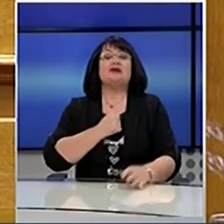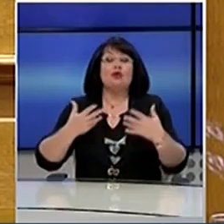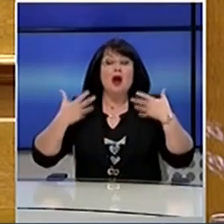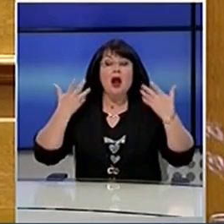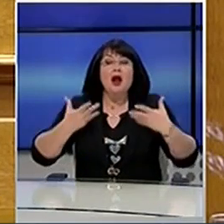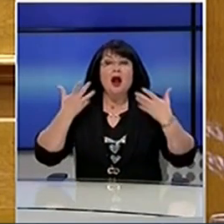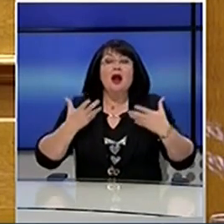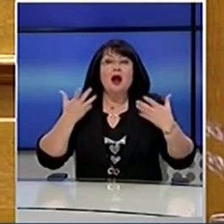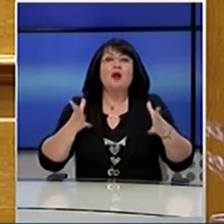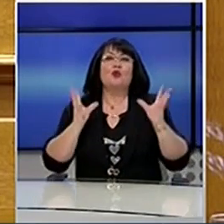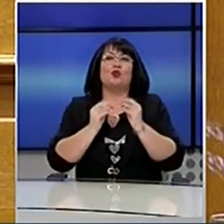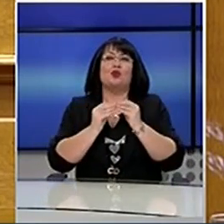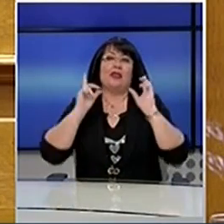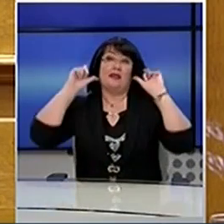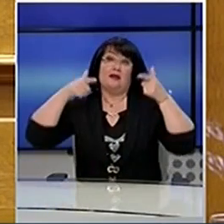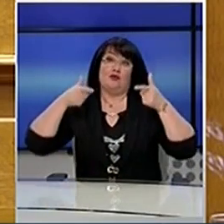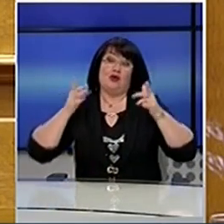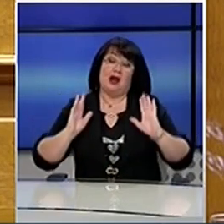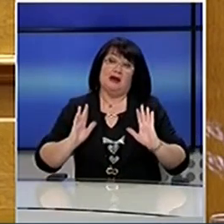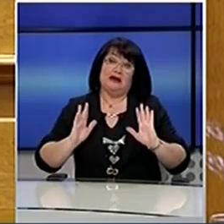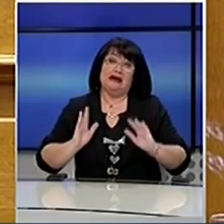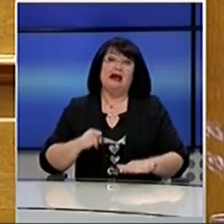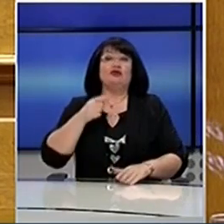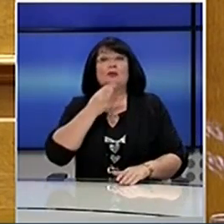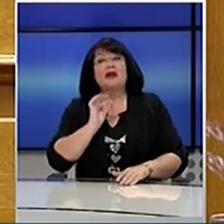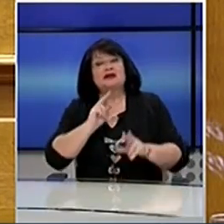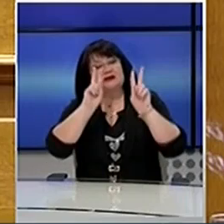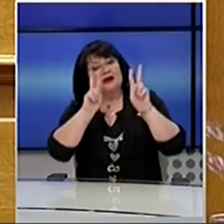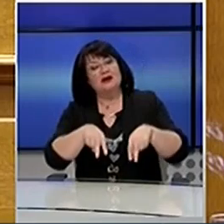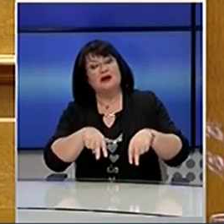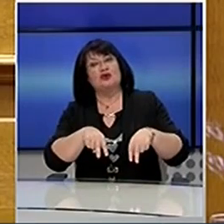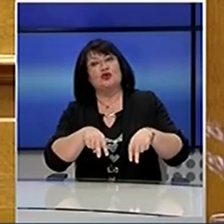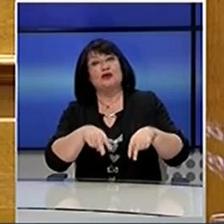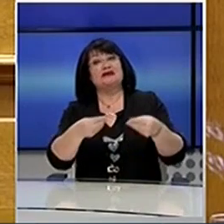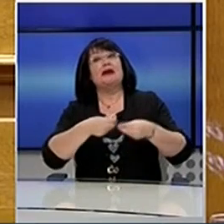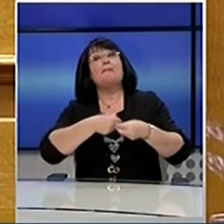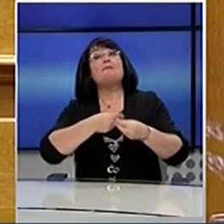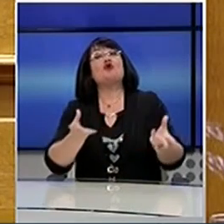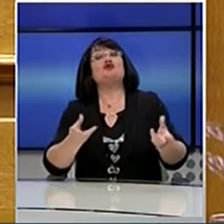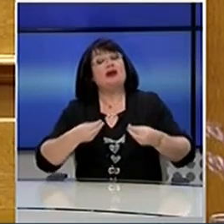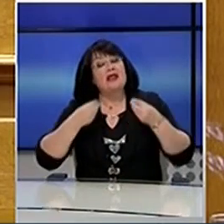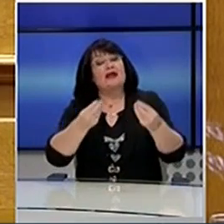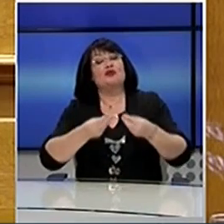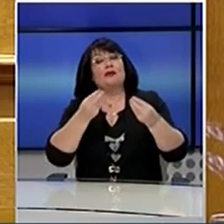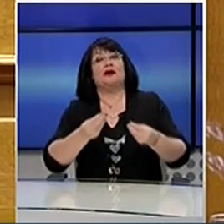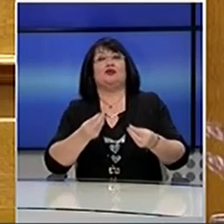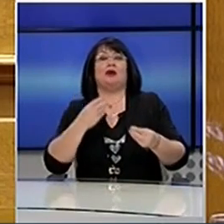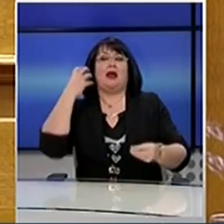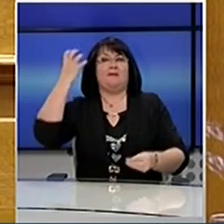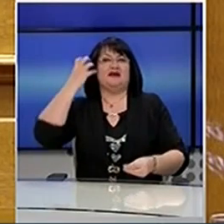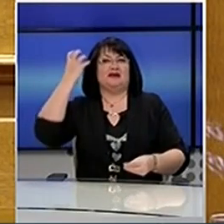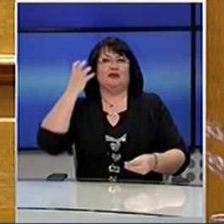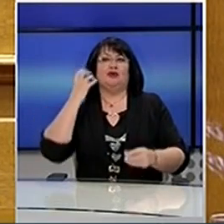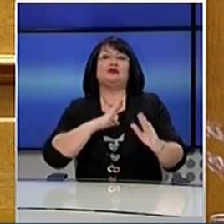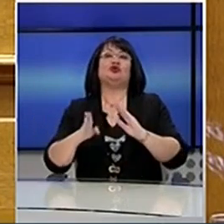λογοδοσίας. Είναι όμως και μια κίνηση αναγνώρισης της προσφοράς των επιστημόνων στην προστασία